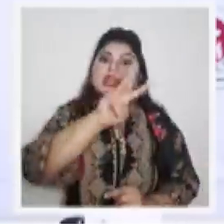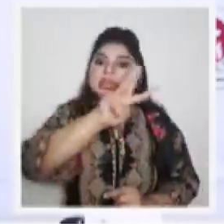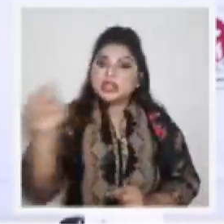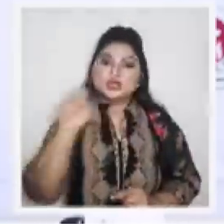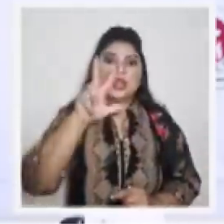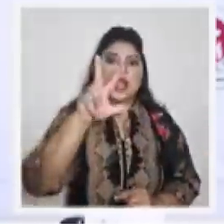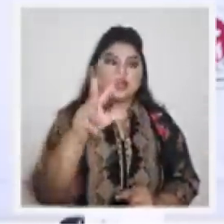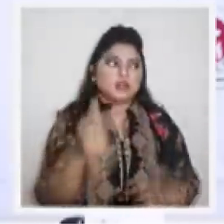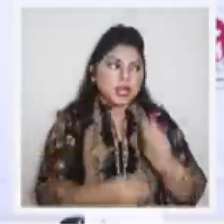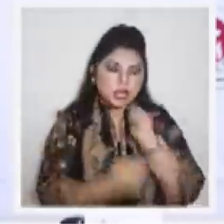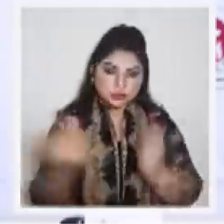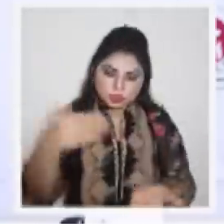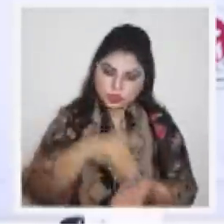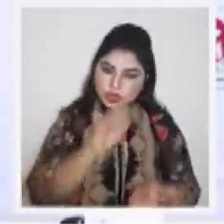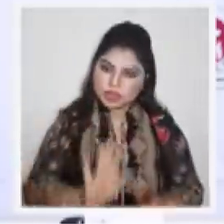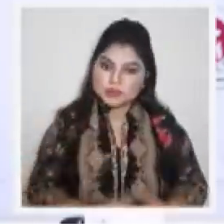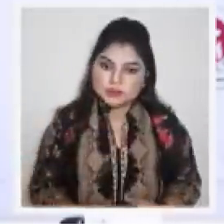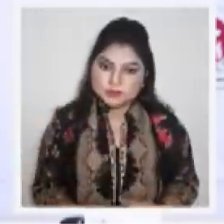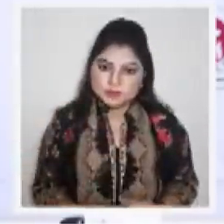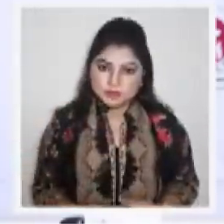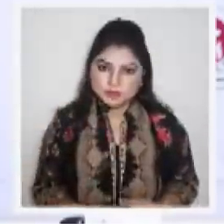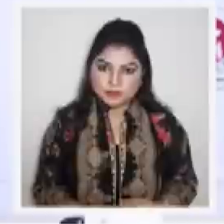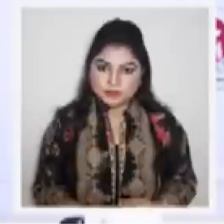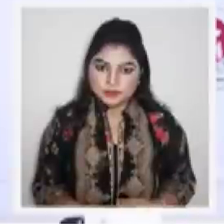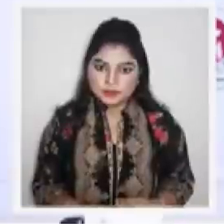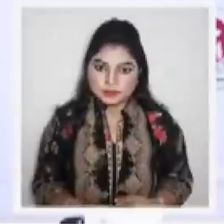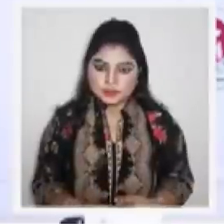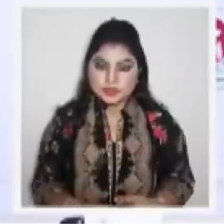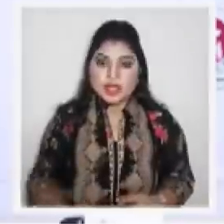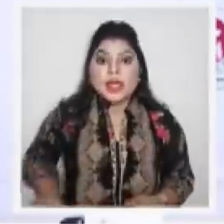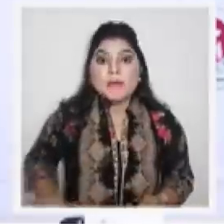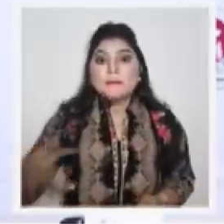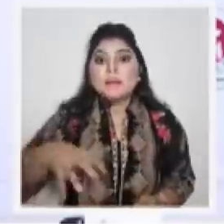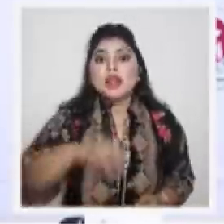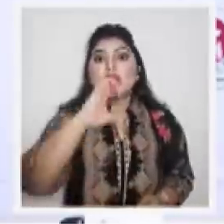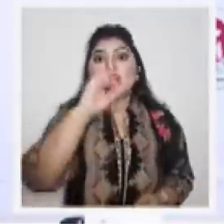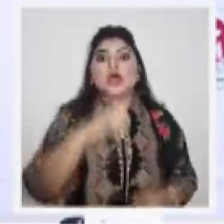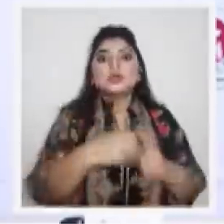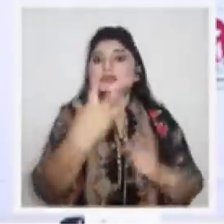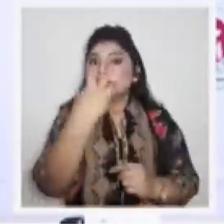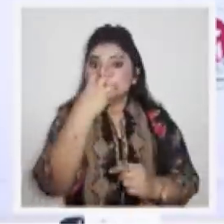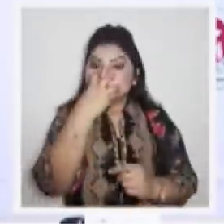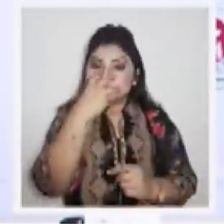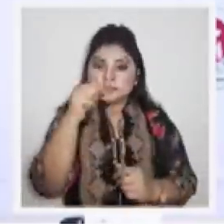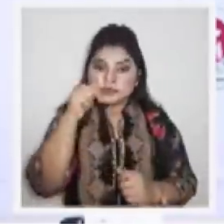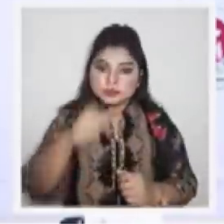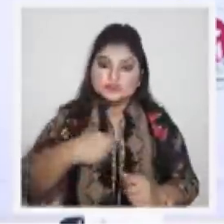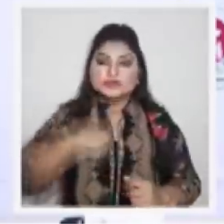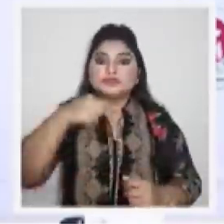সংখ্যা 539টি এবং রোগী ভর্তি আছেন 308 জন, শয্যা খালি আছে 231টি।